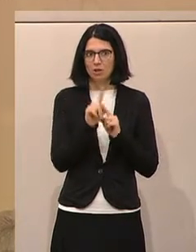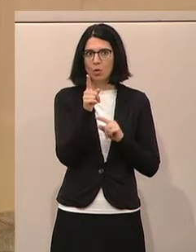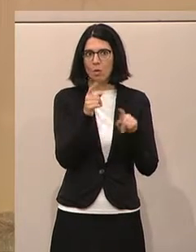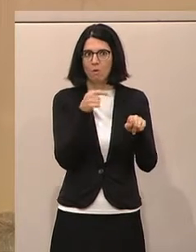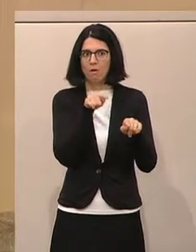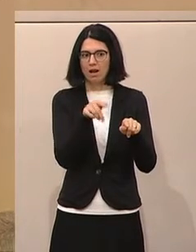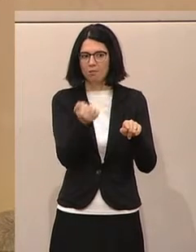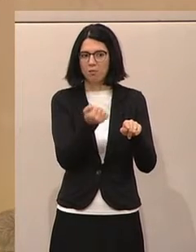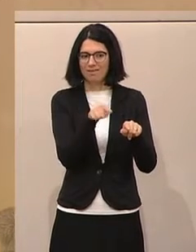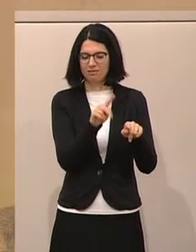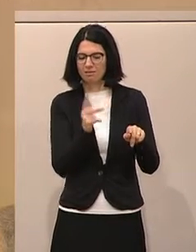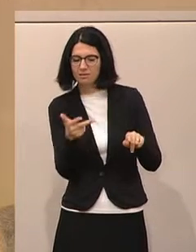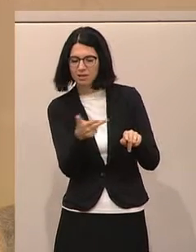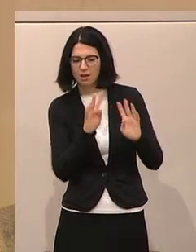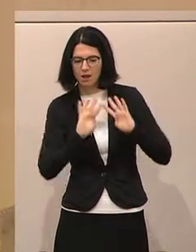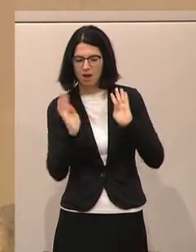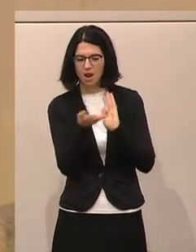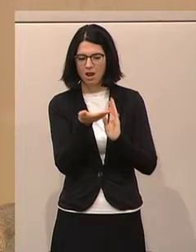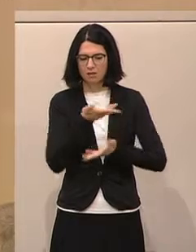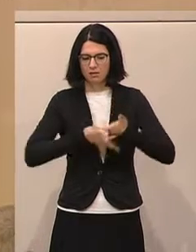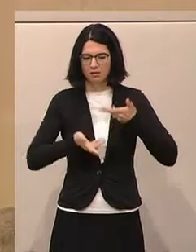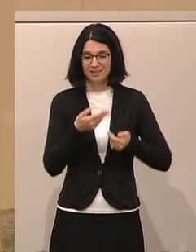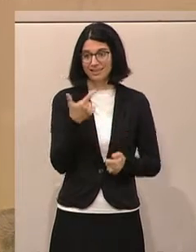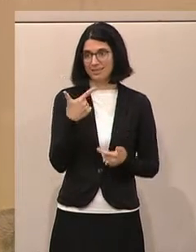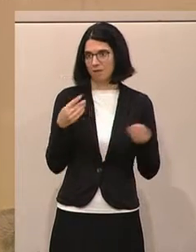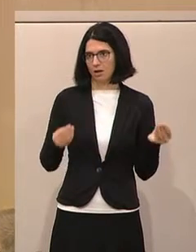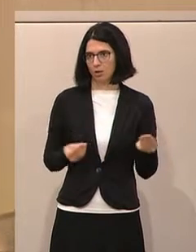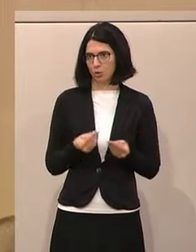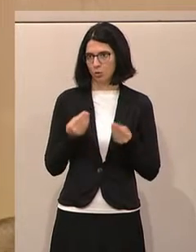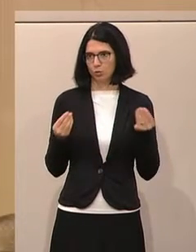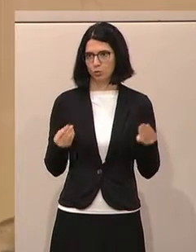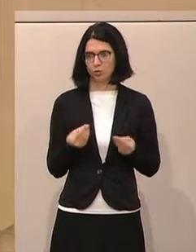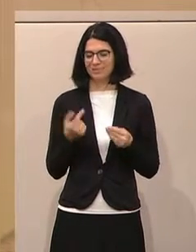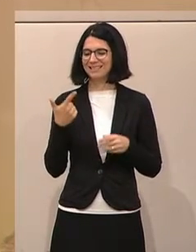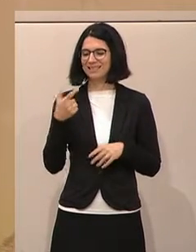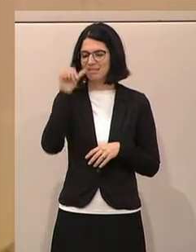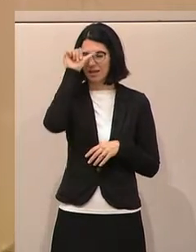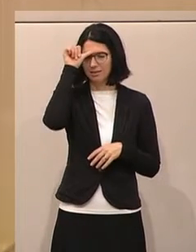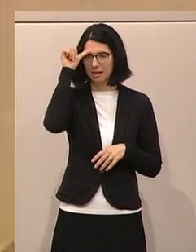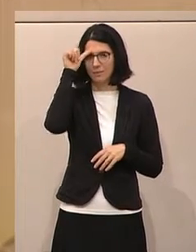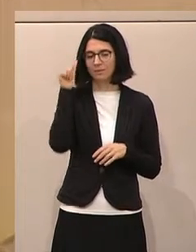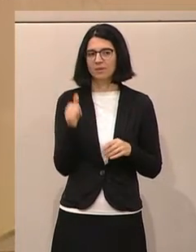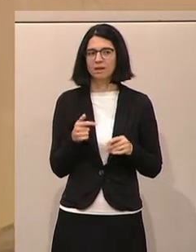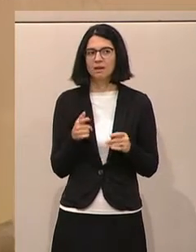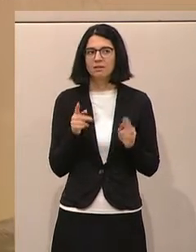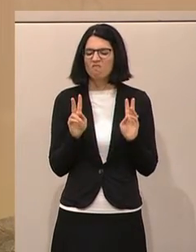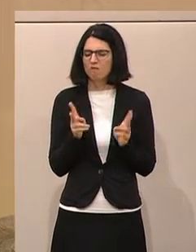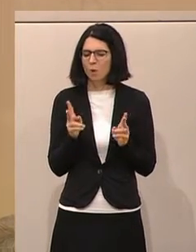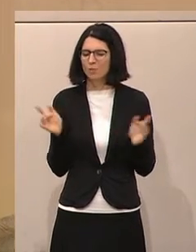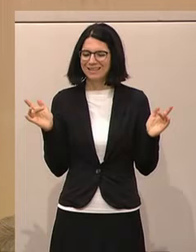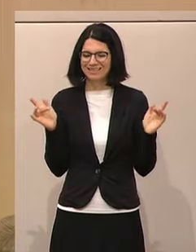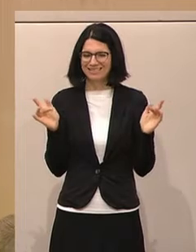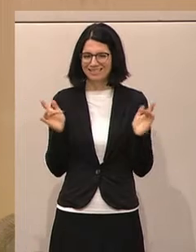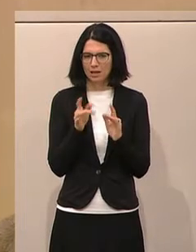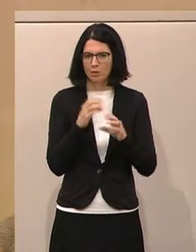er hat mir gesagt, es gibt 2 Gründe, warum sie, oder 2 Namen genannt, die gegen eine Ökologisierung